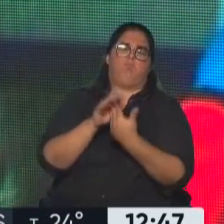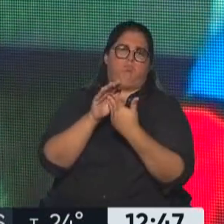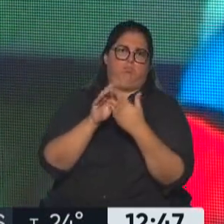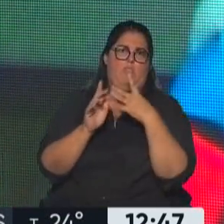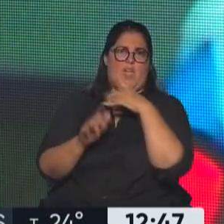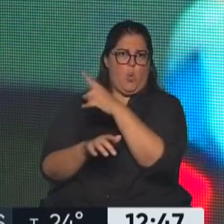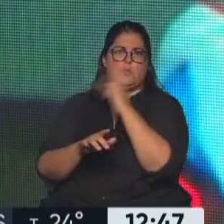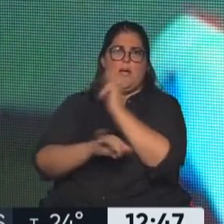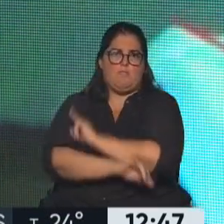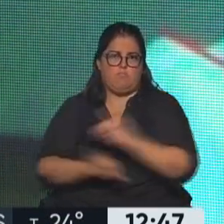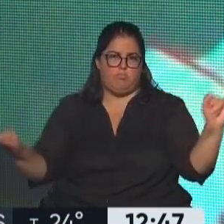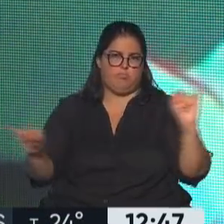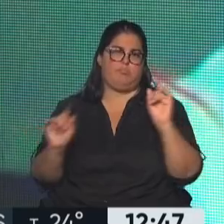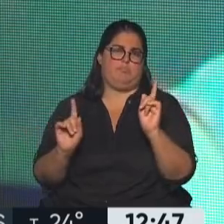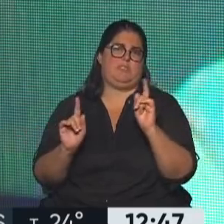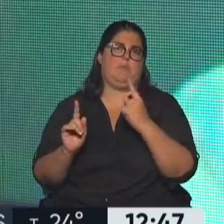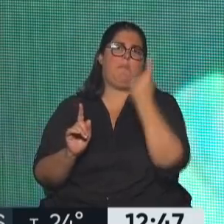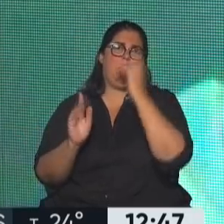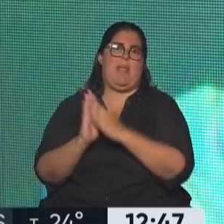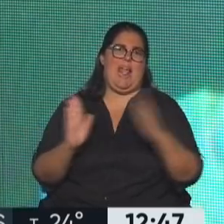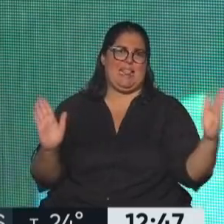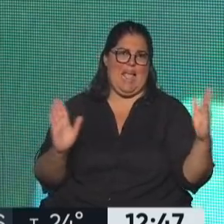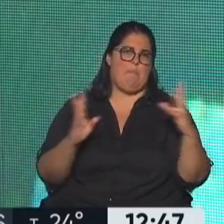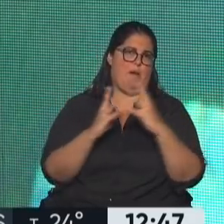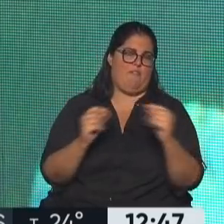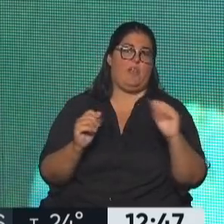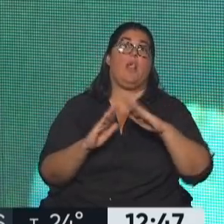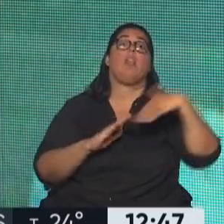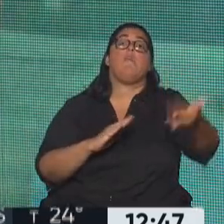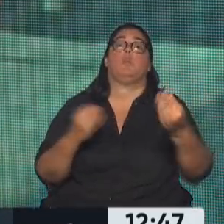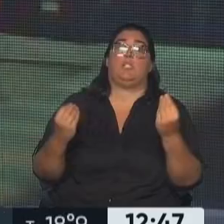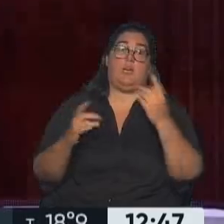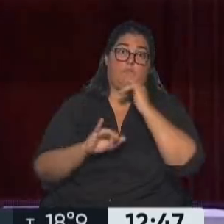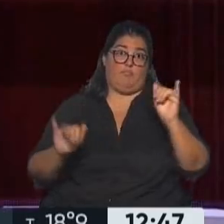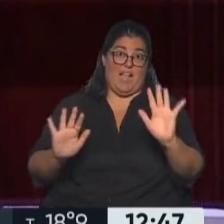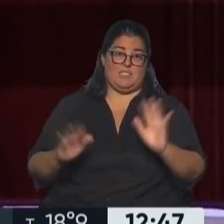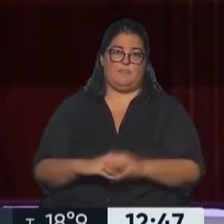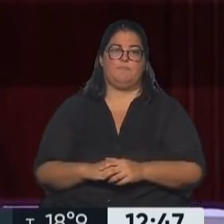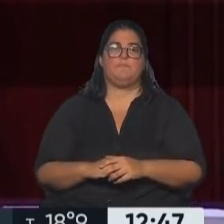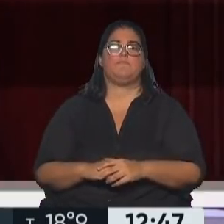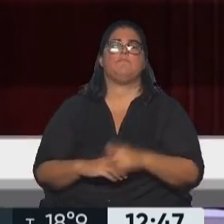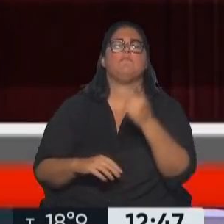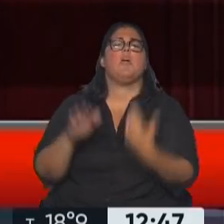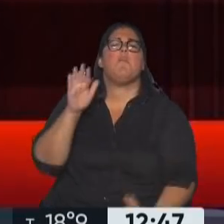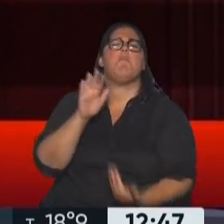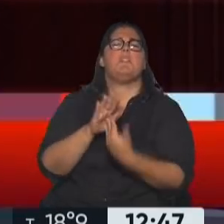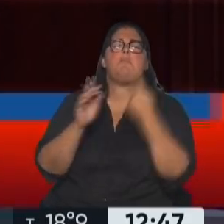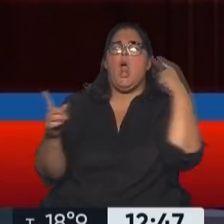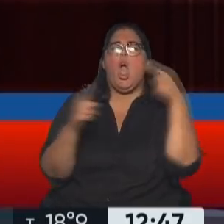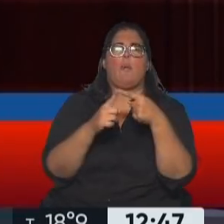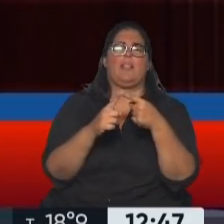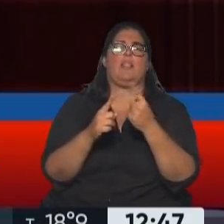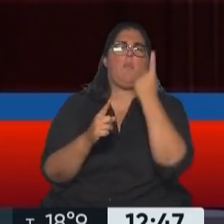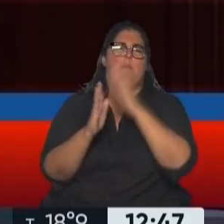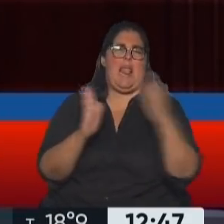Rusia anunciaban esta primera etapa concluida y lo que viene. De esta manera lo hacían. В целом, основные задачи первого этапа